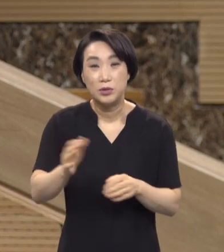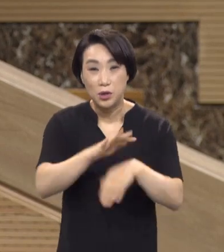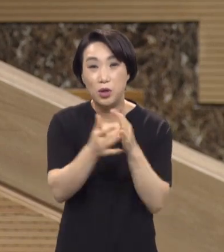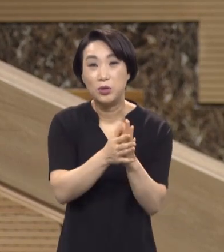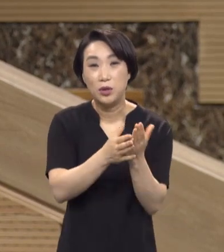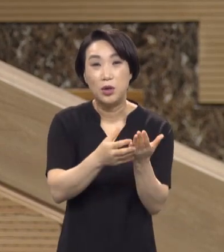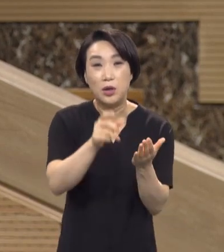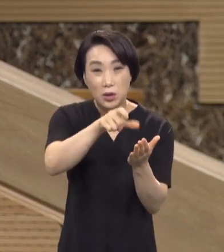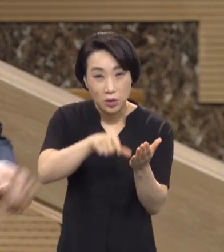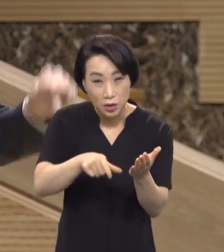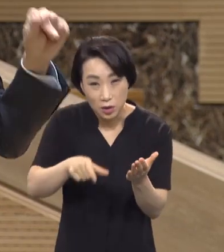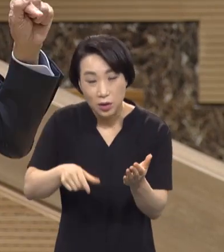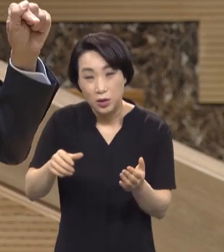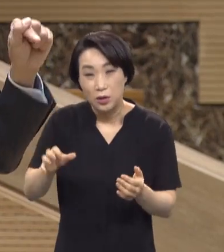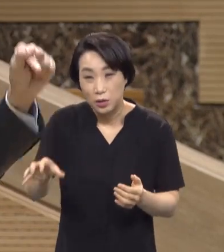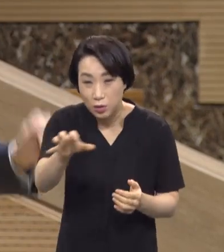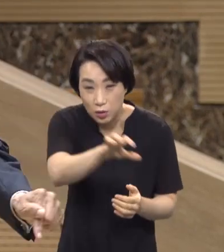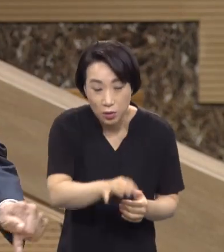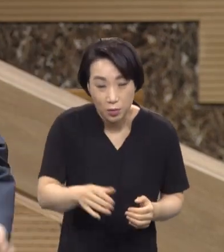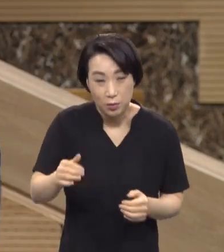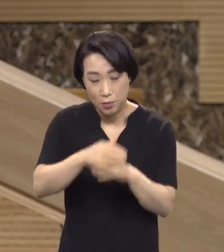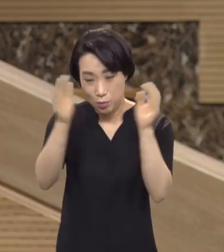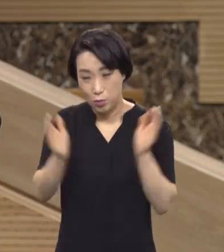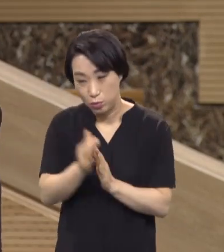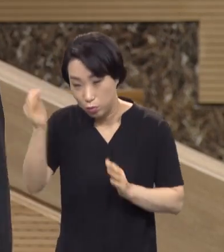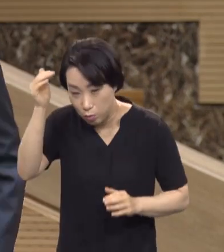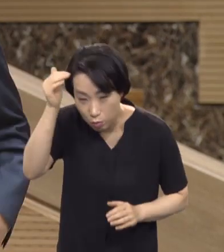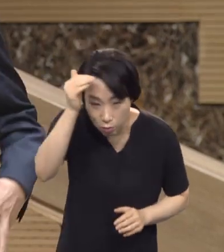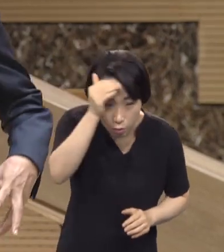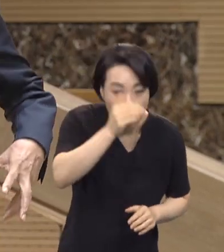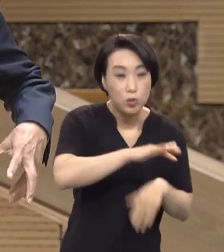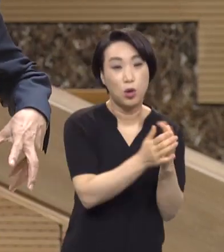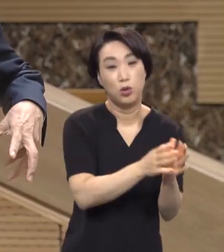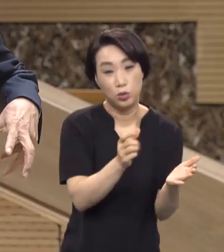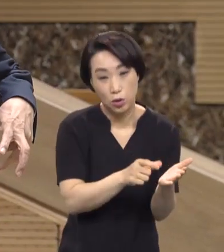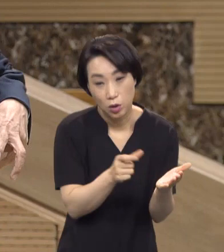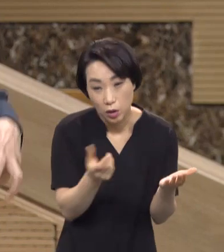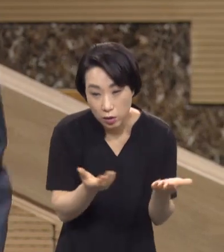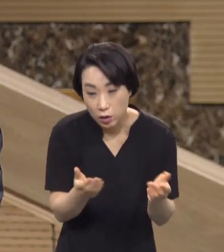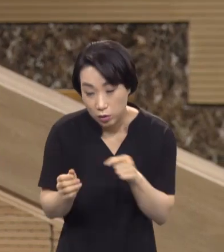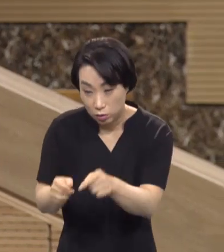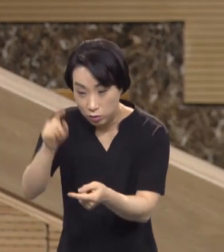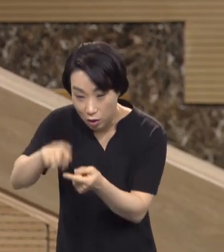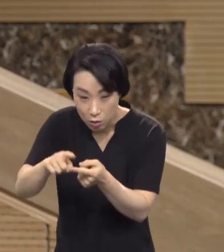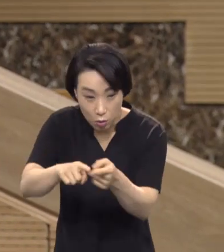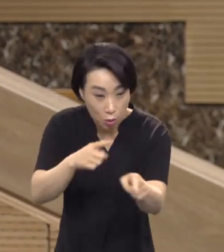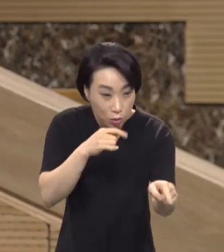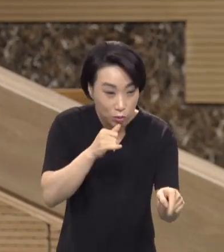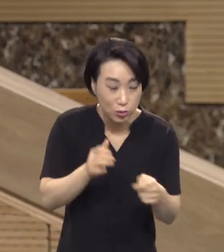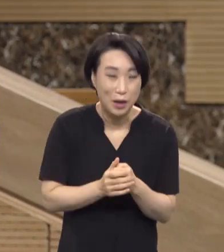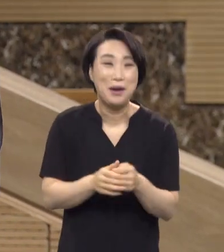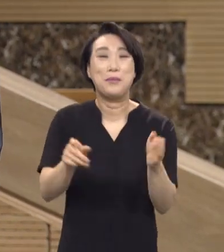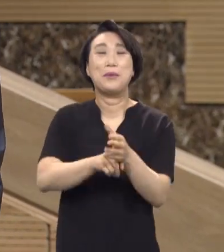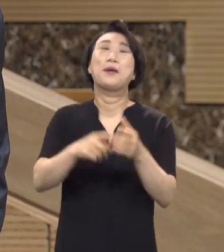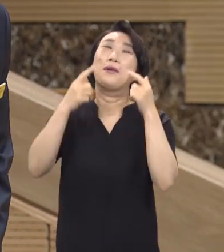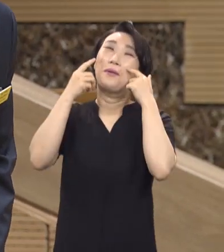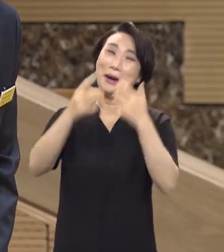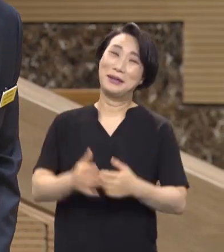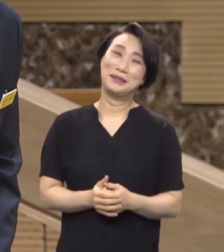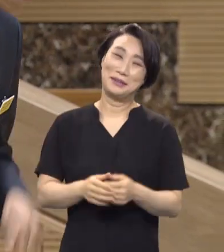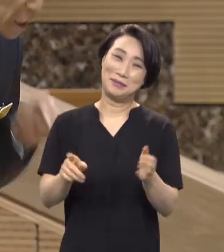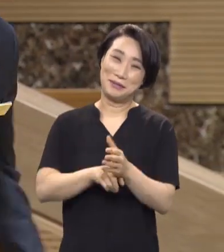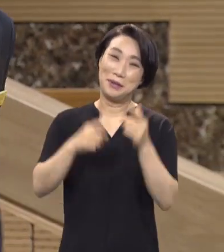성경에 기록된 얘기가 실제 증명되고 있음을, 그래서 더 강력한 믿음이 생기는 것.